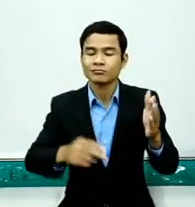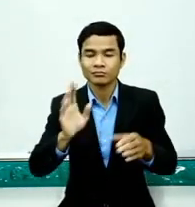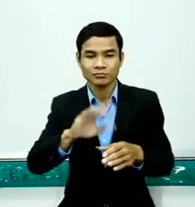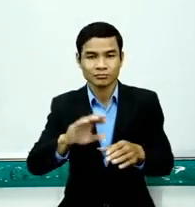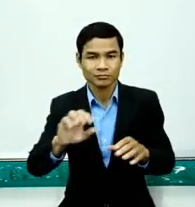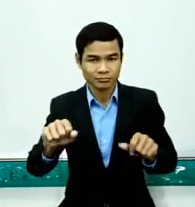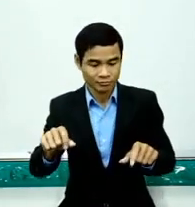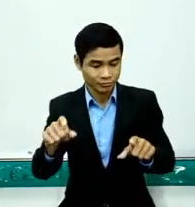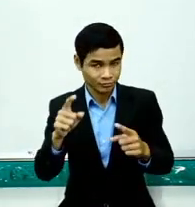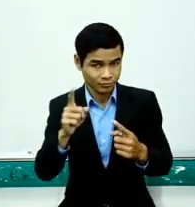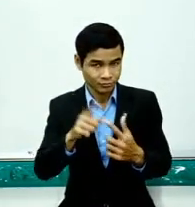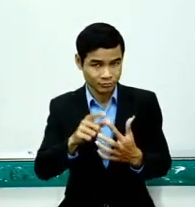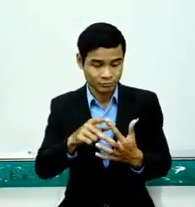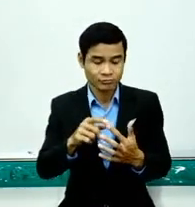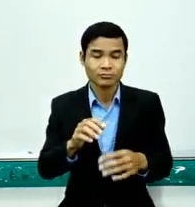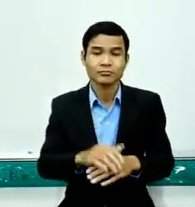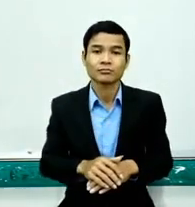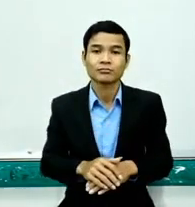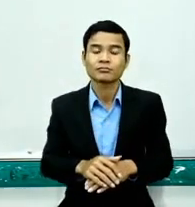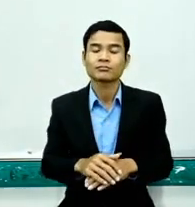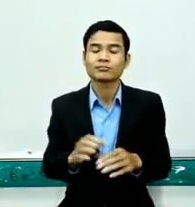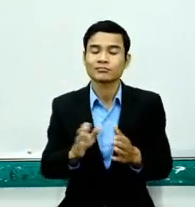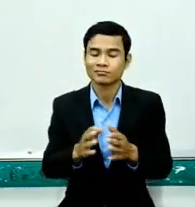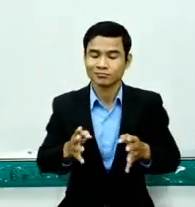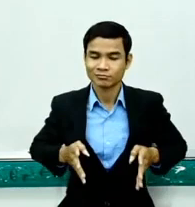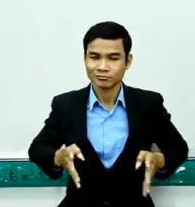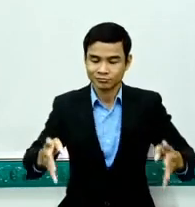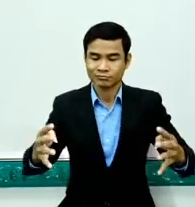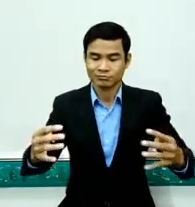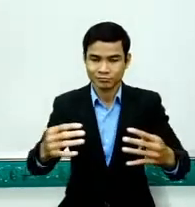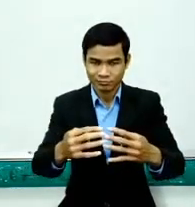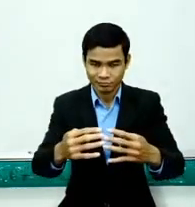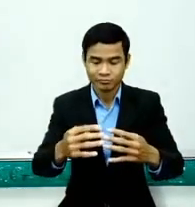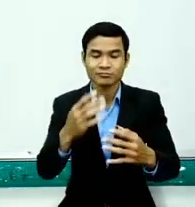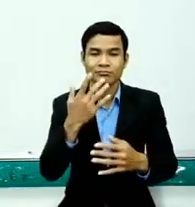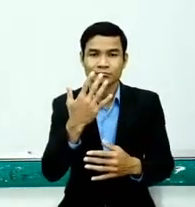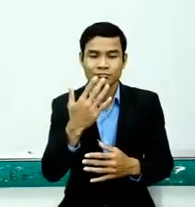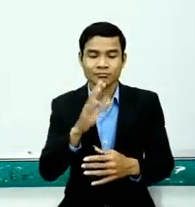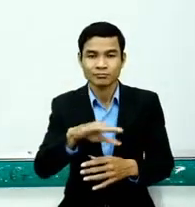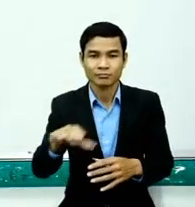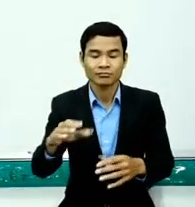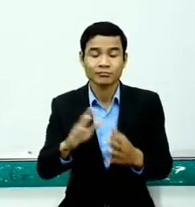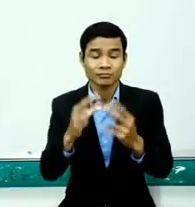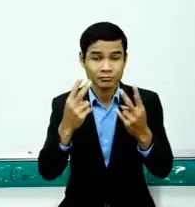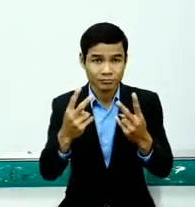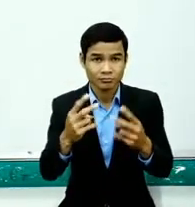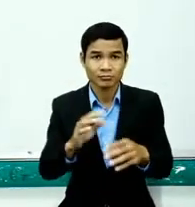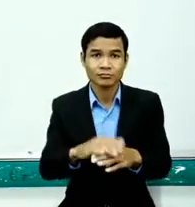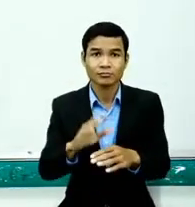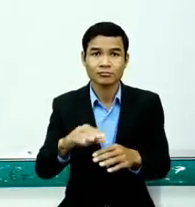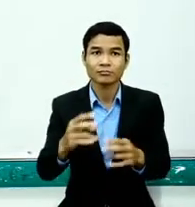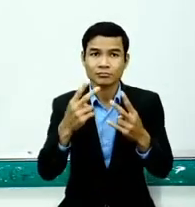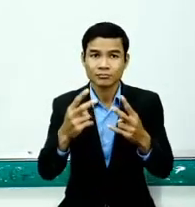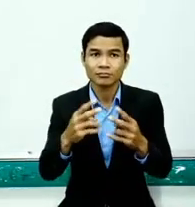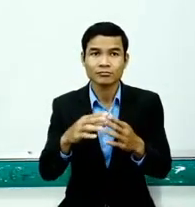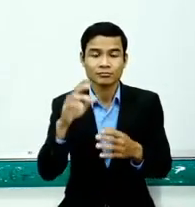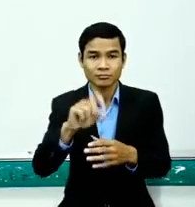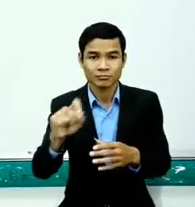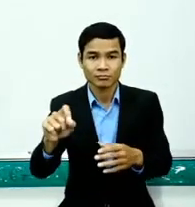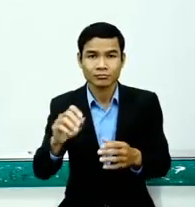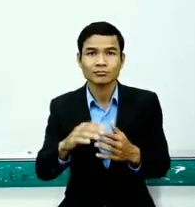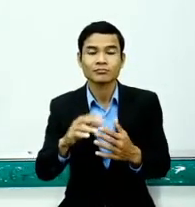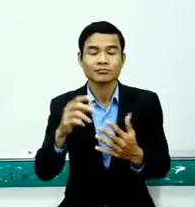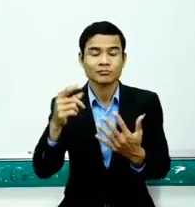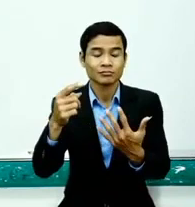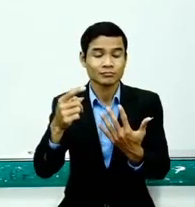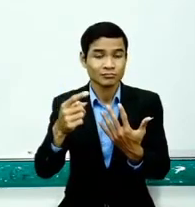Chà sra a đôi chì bịa sra. Chà là con cổ lệch mực đặc hiến. Nhân dược bàn sổ xế sra